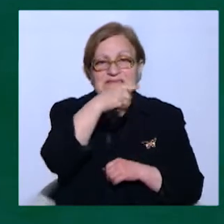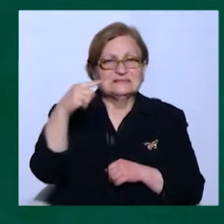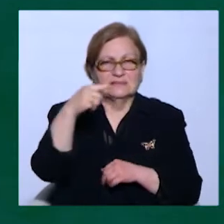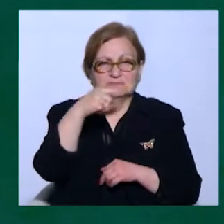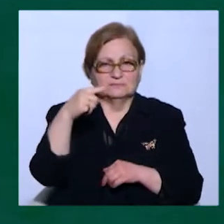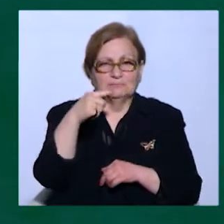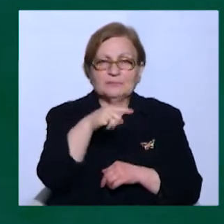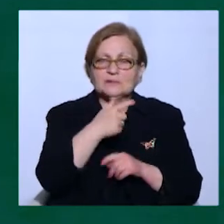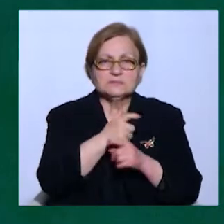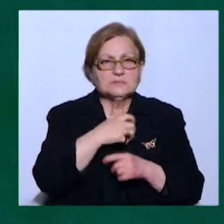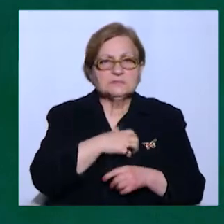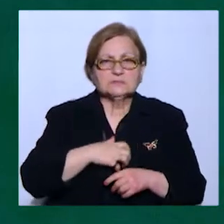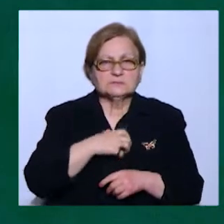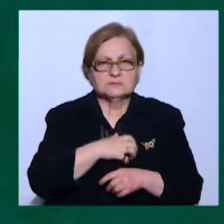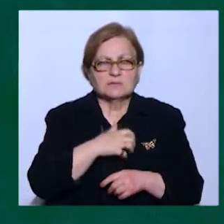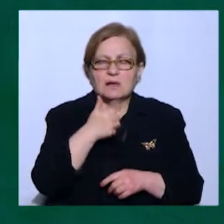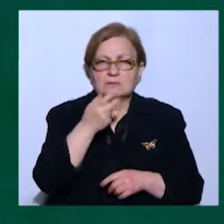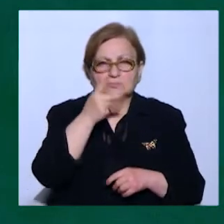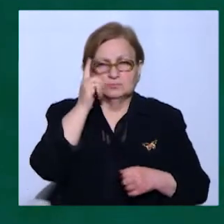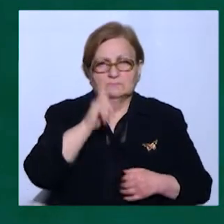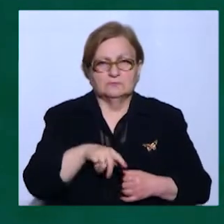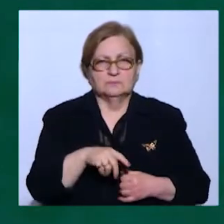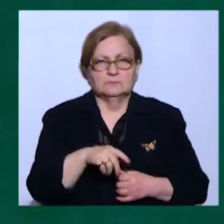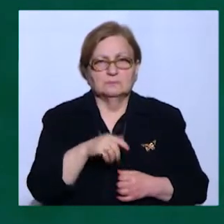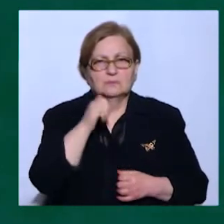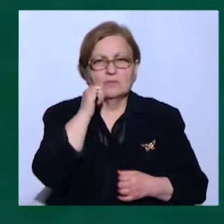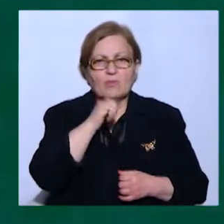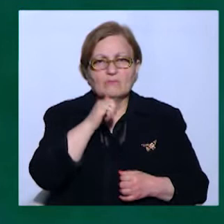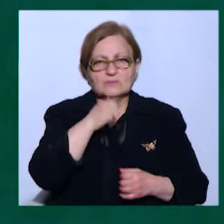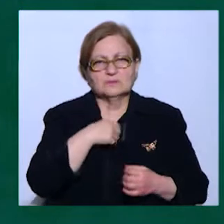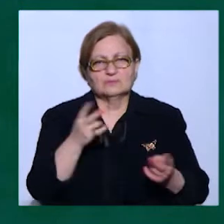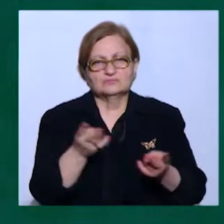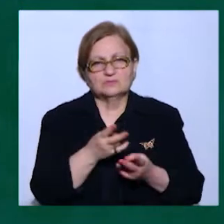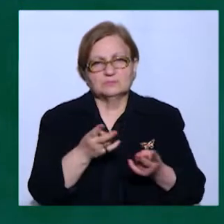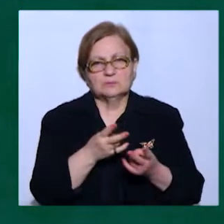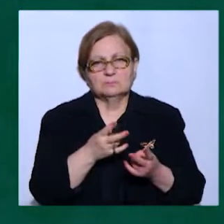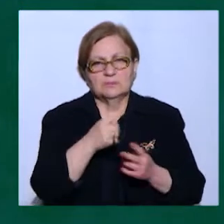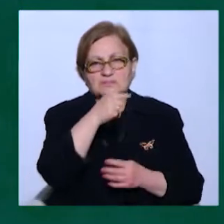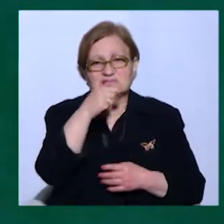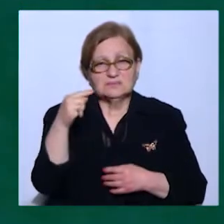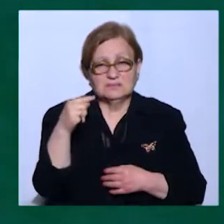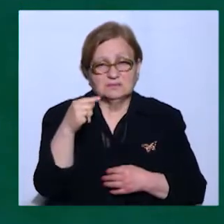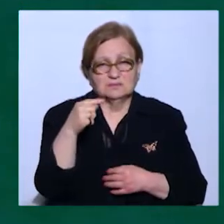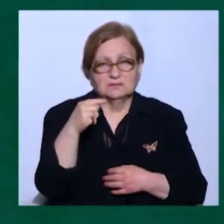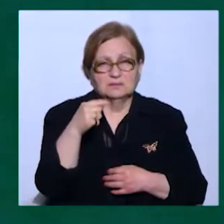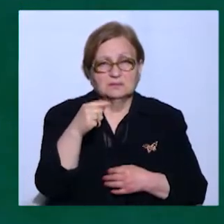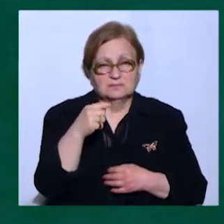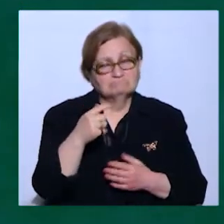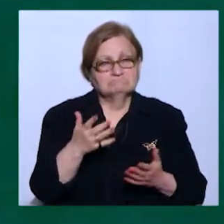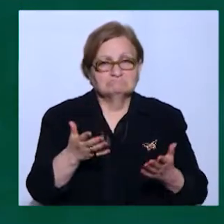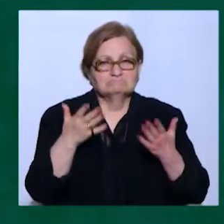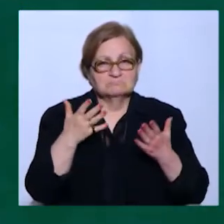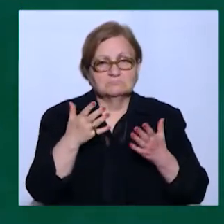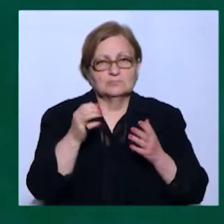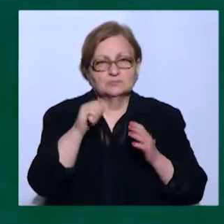სერიოზული საკითხია წილადი, ძალიან კარგად უნდა ვიცოდეთ, და რომ ყოველდღე გვჭირდება ეს წილადი, და წილადებზე ცხადია